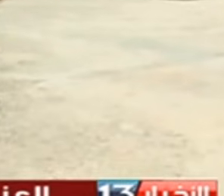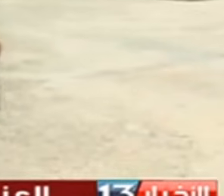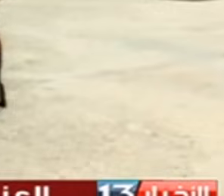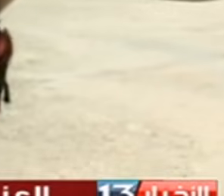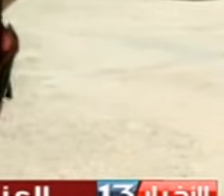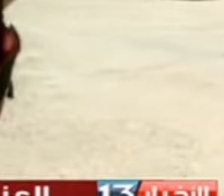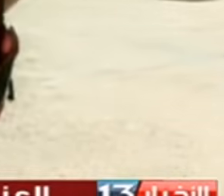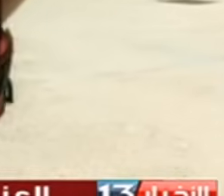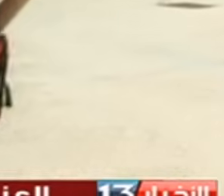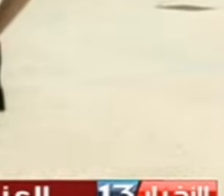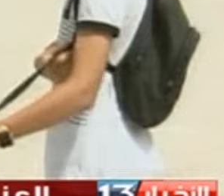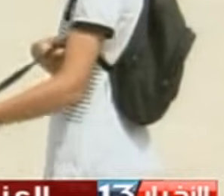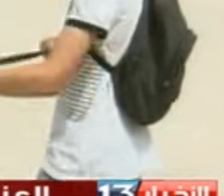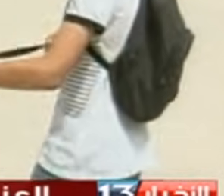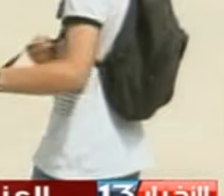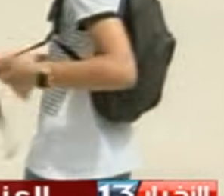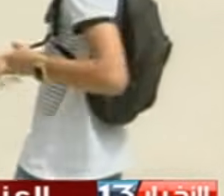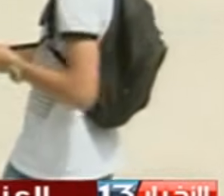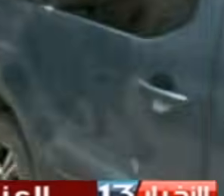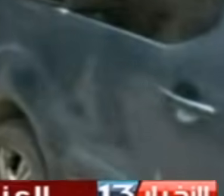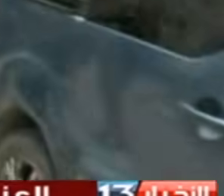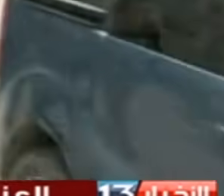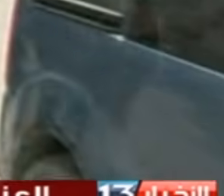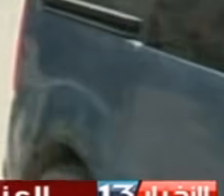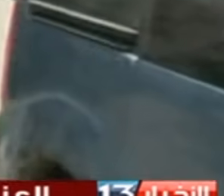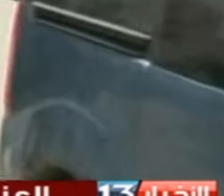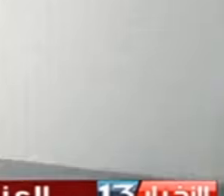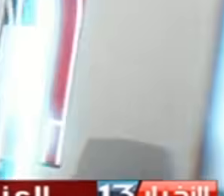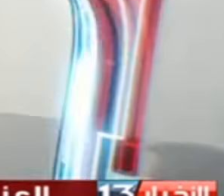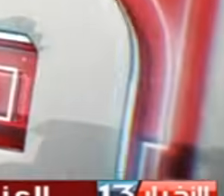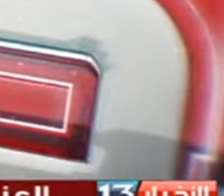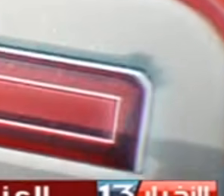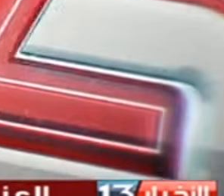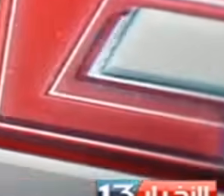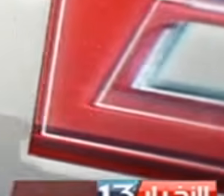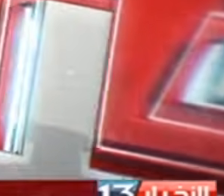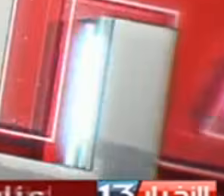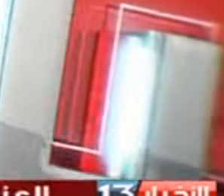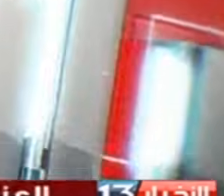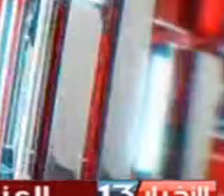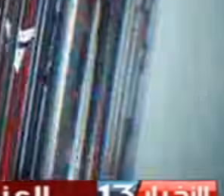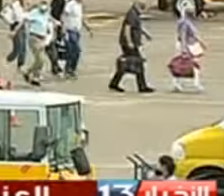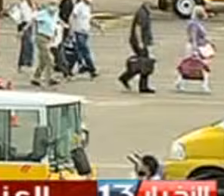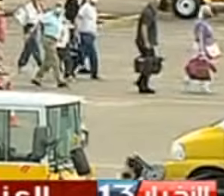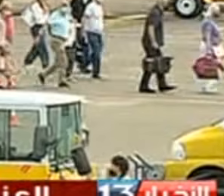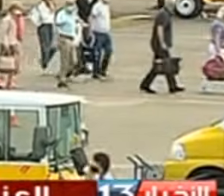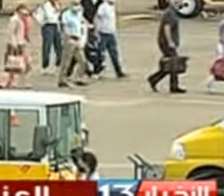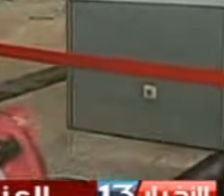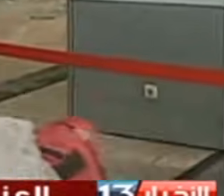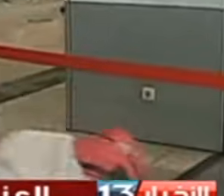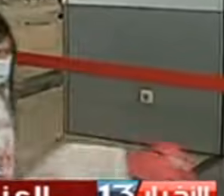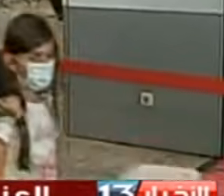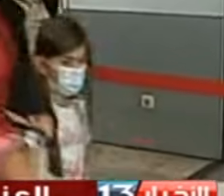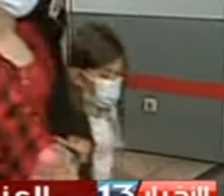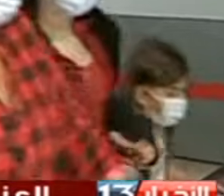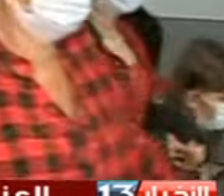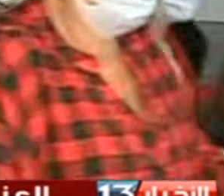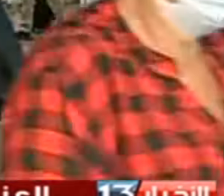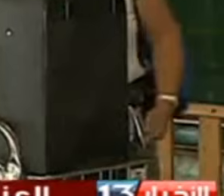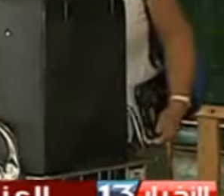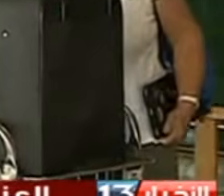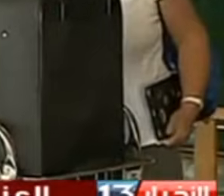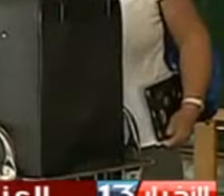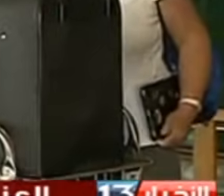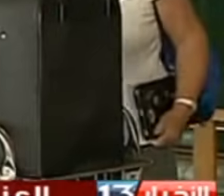بقرار استثنائي لاجتياز المناظرة رغم تجاوز السن القانونية. انهيار قطاع السياحة في العالم